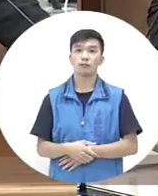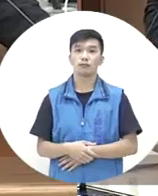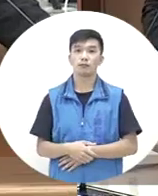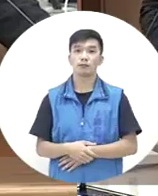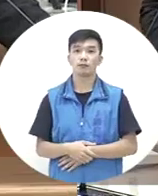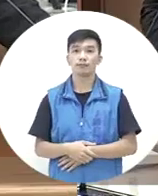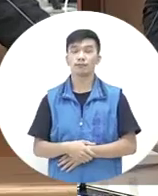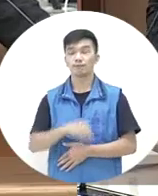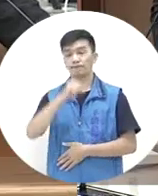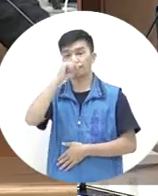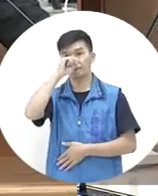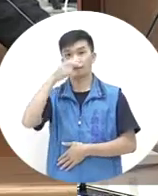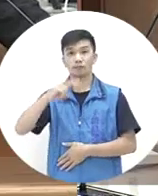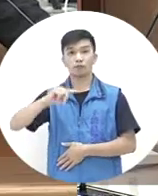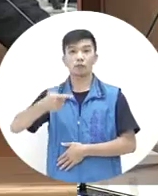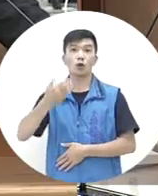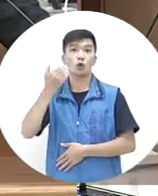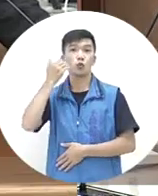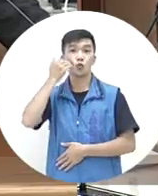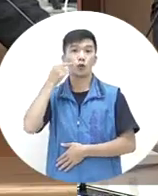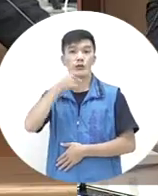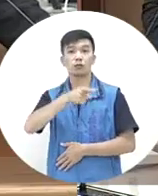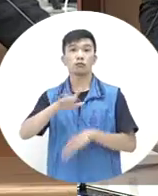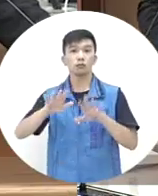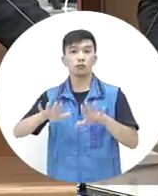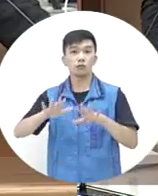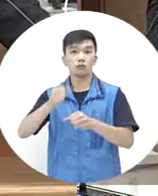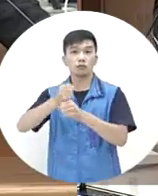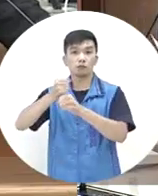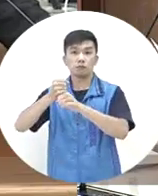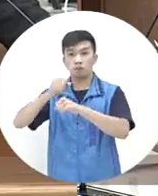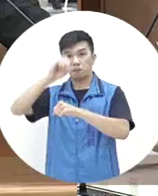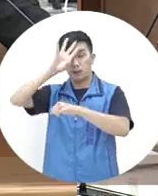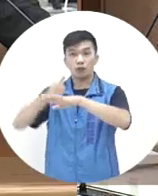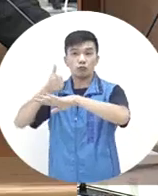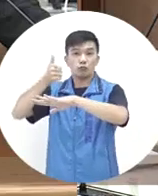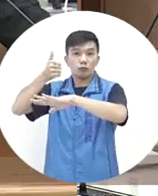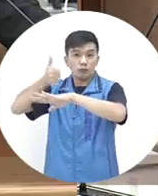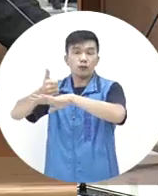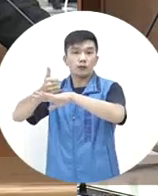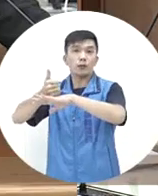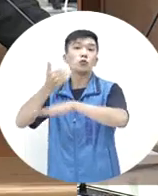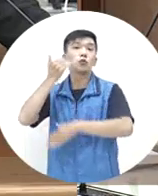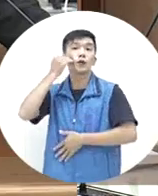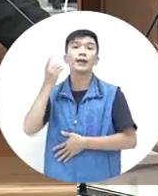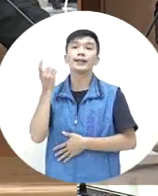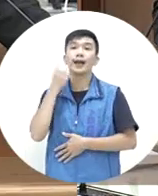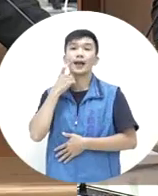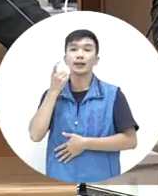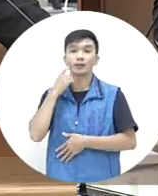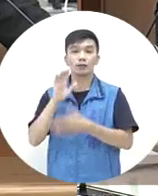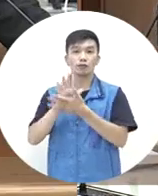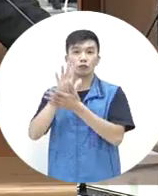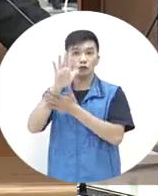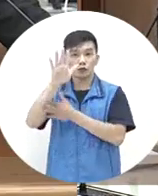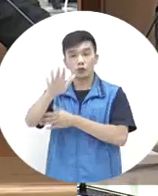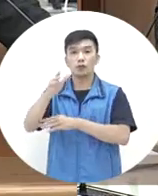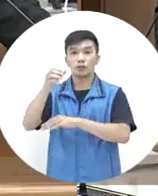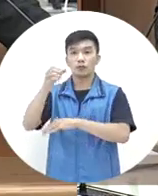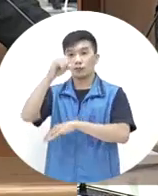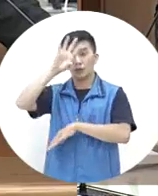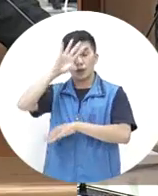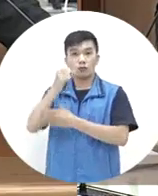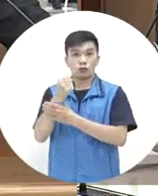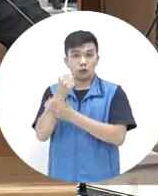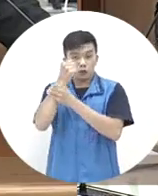果他现在当党主席，他接下来要逐大位，他如果有一天他接受党的提名，那总统